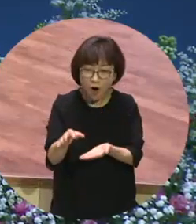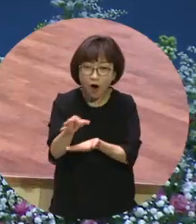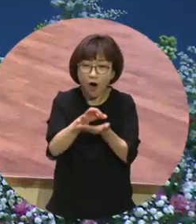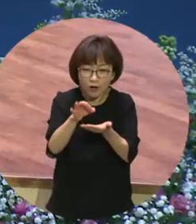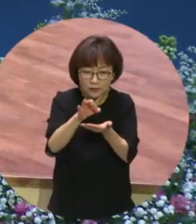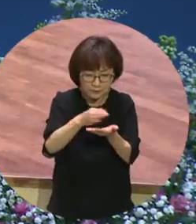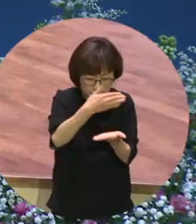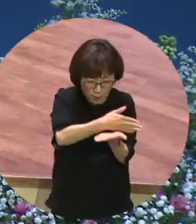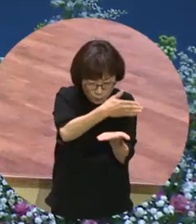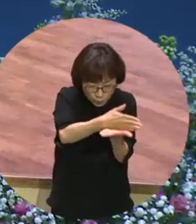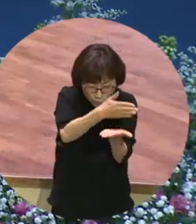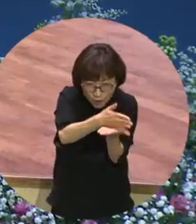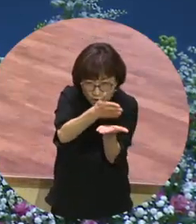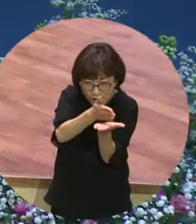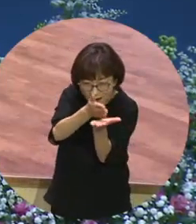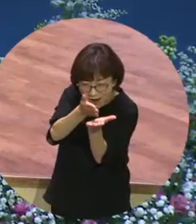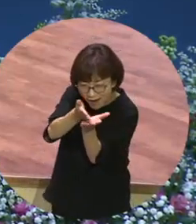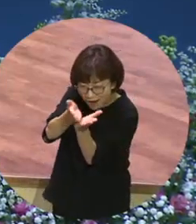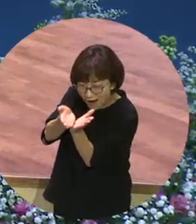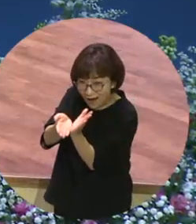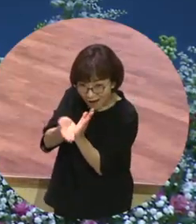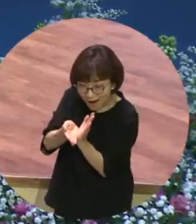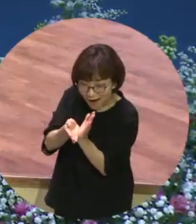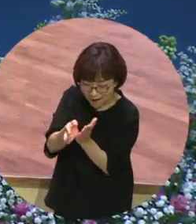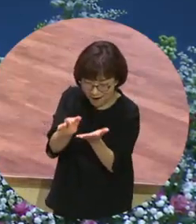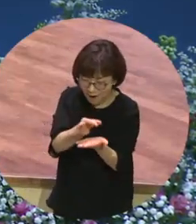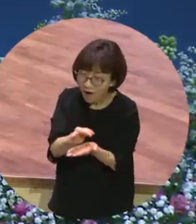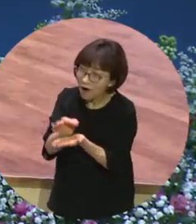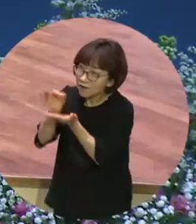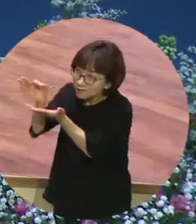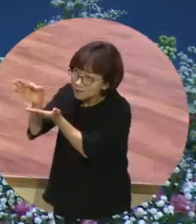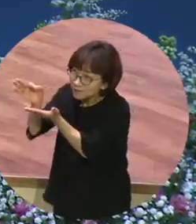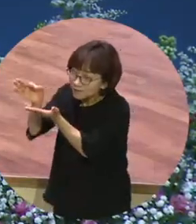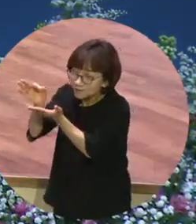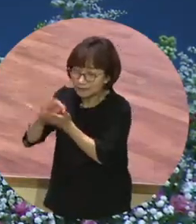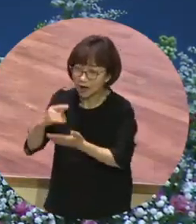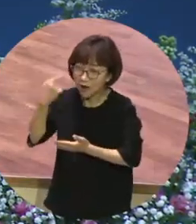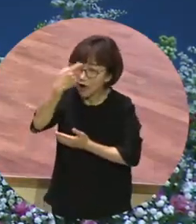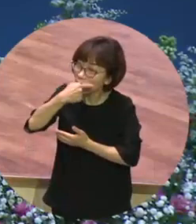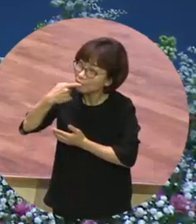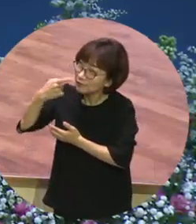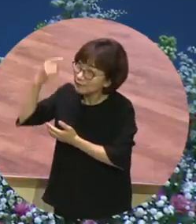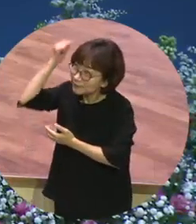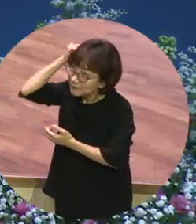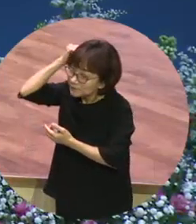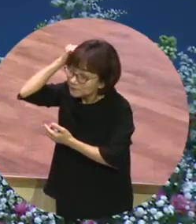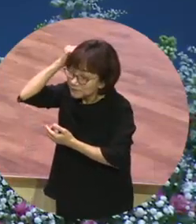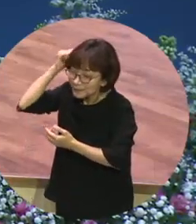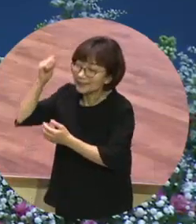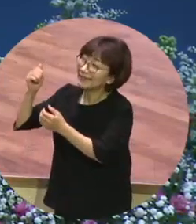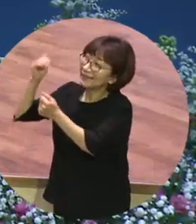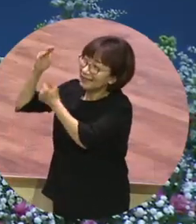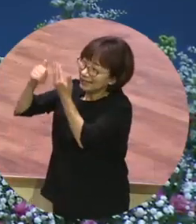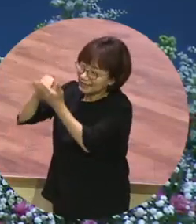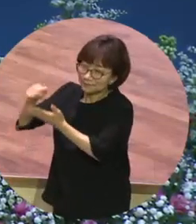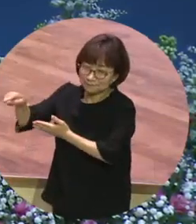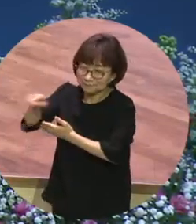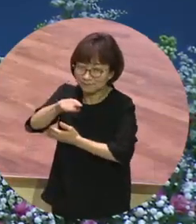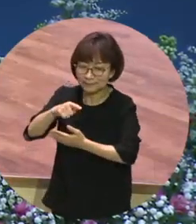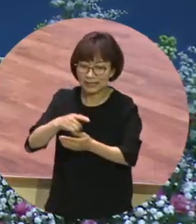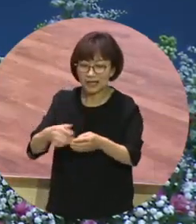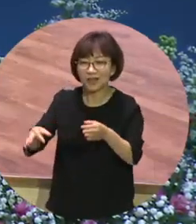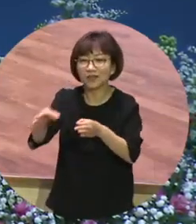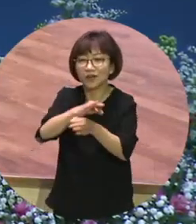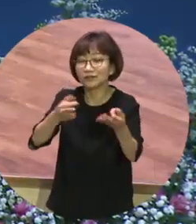가정까지 진심으로 한 가정들을 주님이 아시니까 주님이 그들에게 다른 증거도 있겠지만